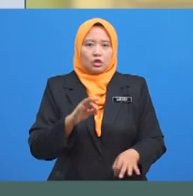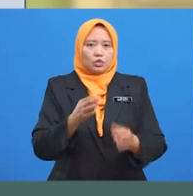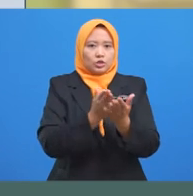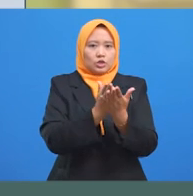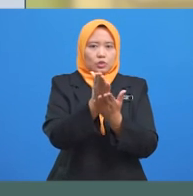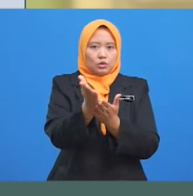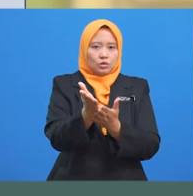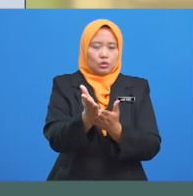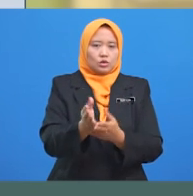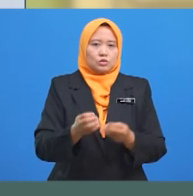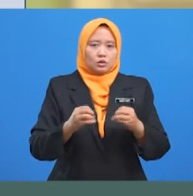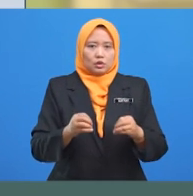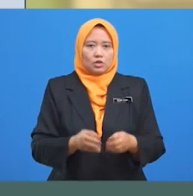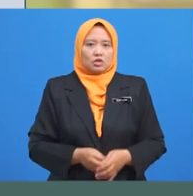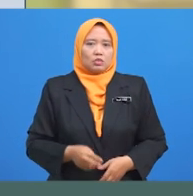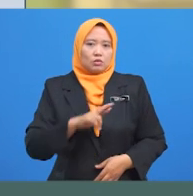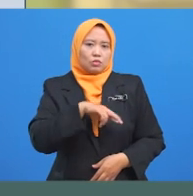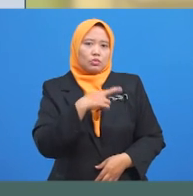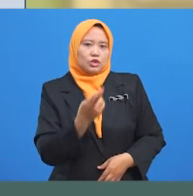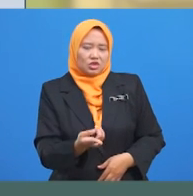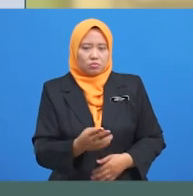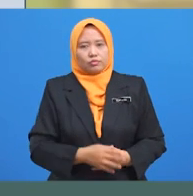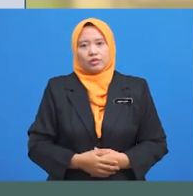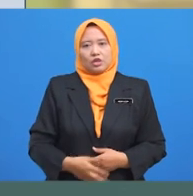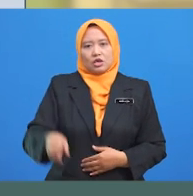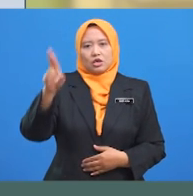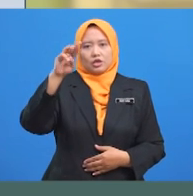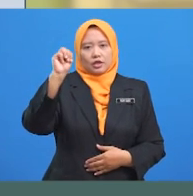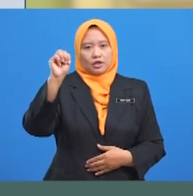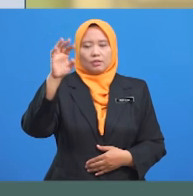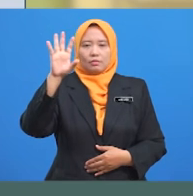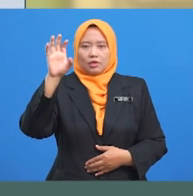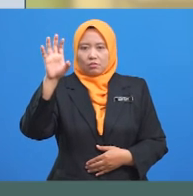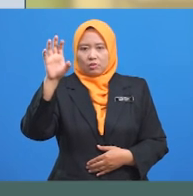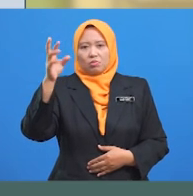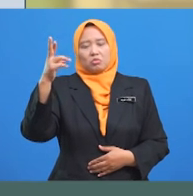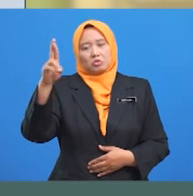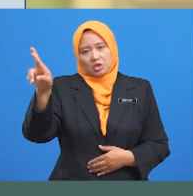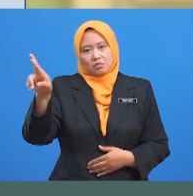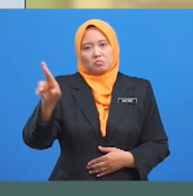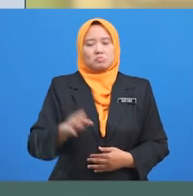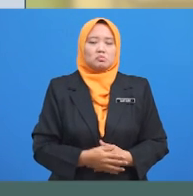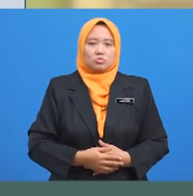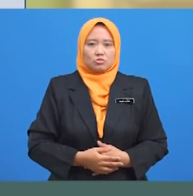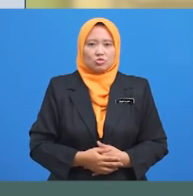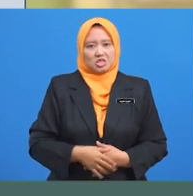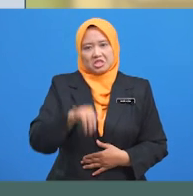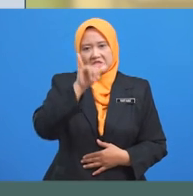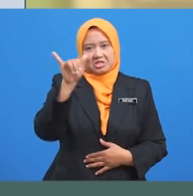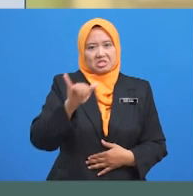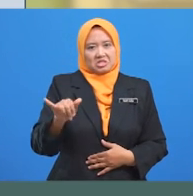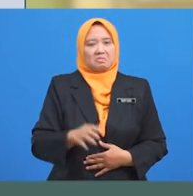yang ditanggung juga bernilai RM50,000, iaitu RM80,000 tolak